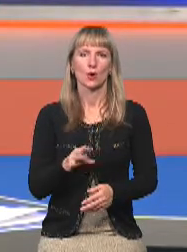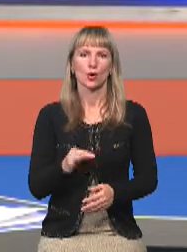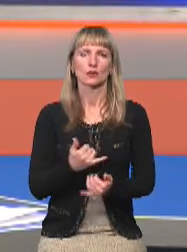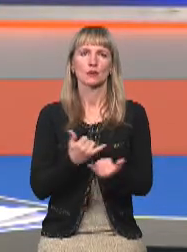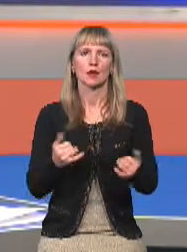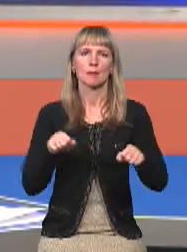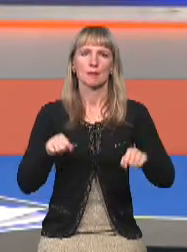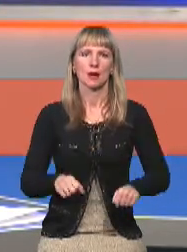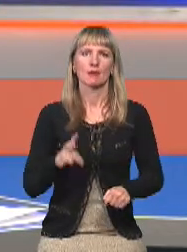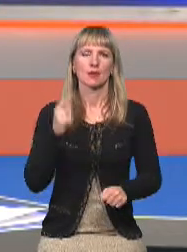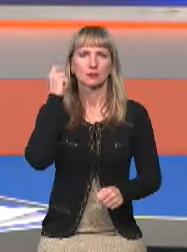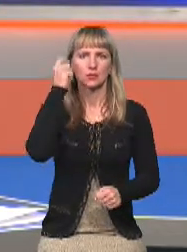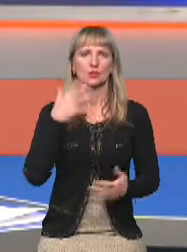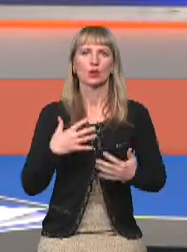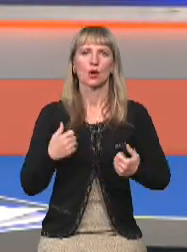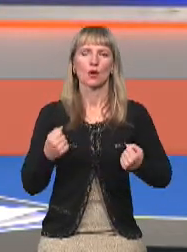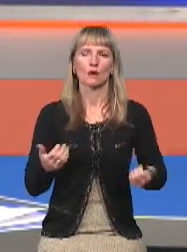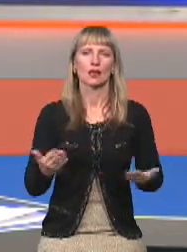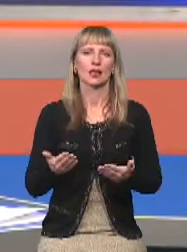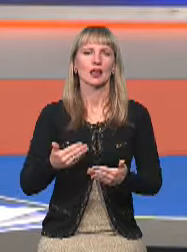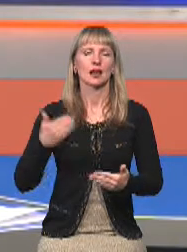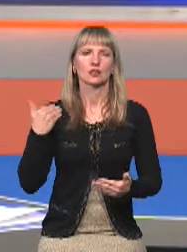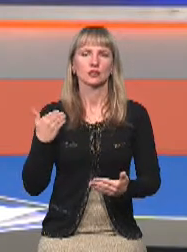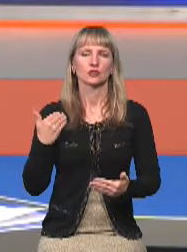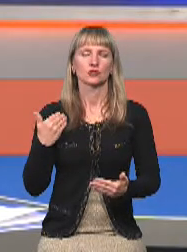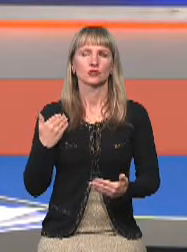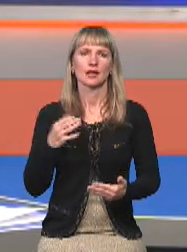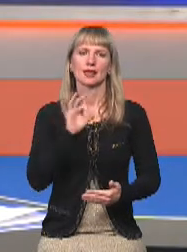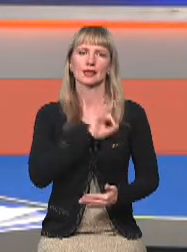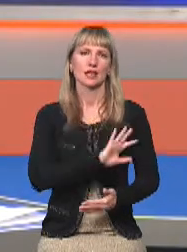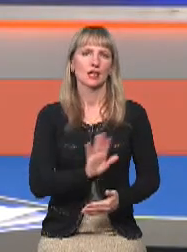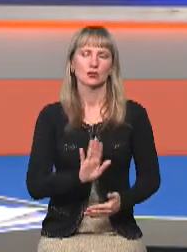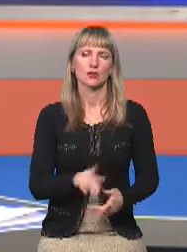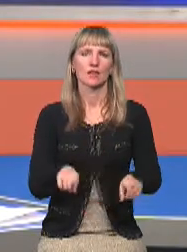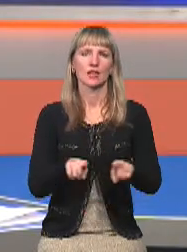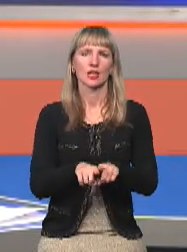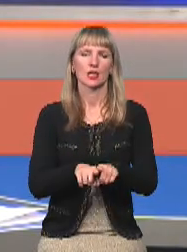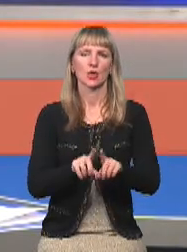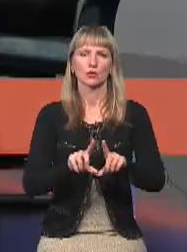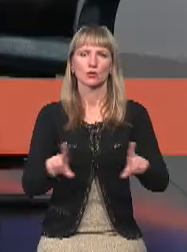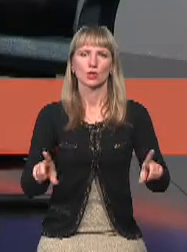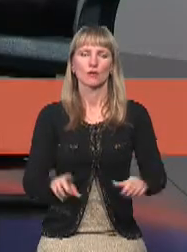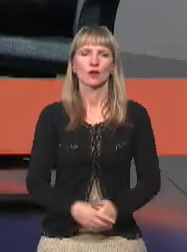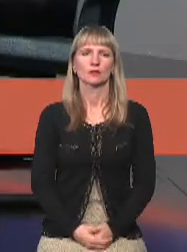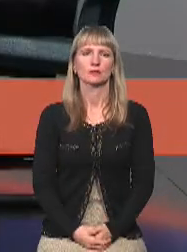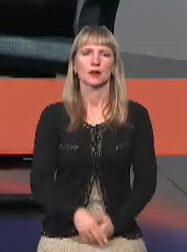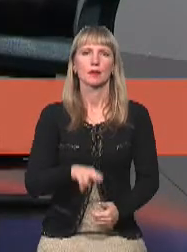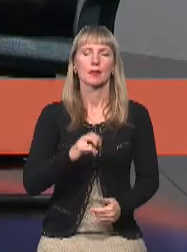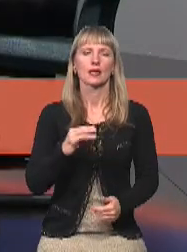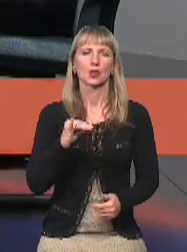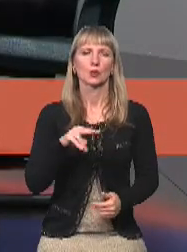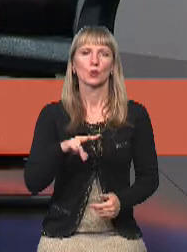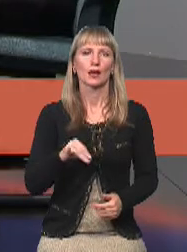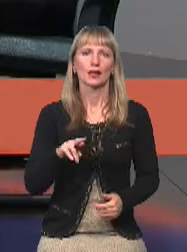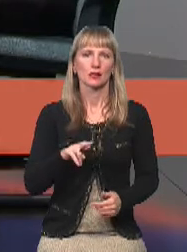права на психічне здоров'я, яке раніше взагалі, в принципі, не реалізовувалося в таких установах. Пані Юля, якраз таке